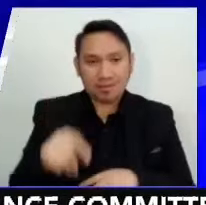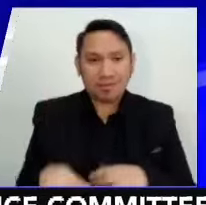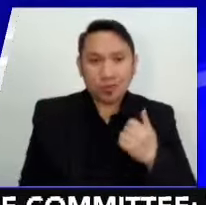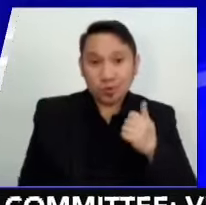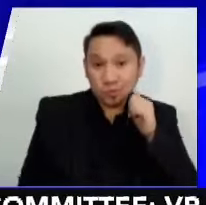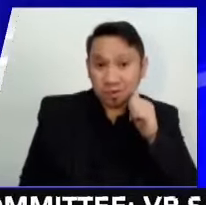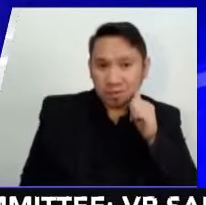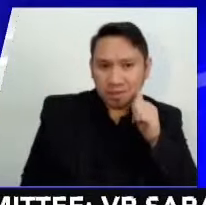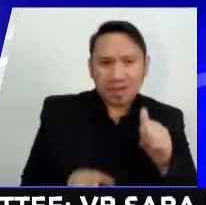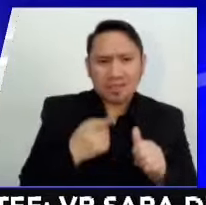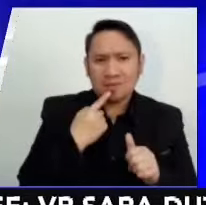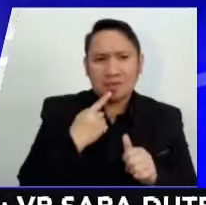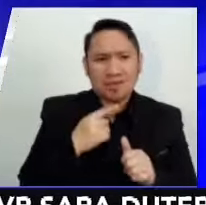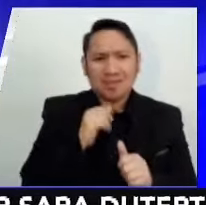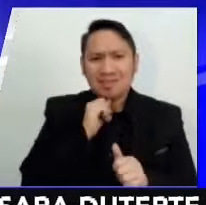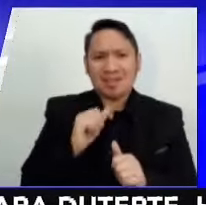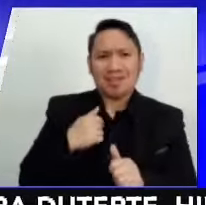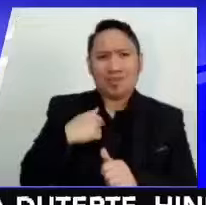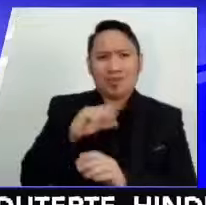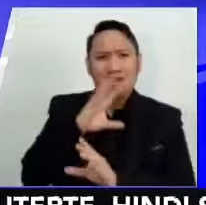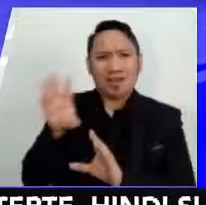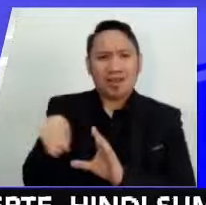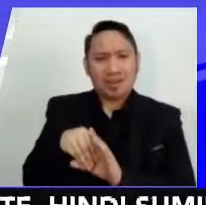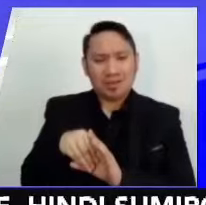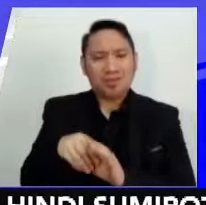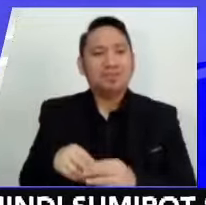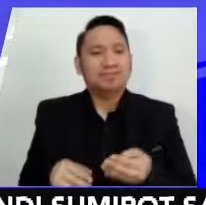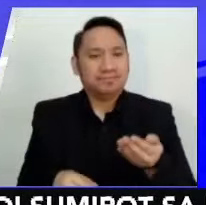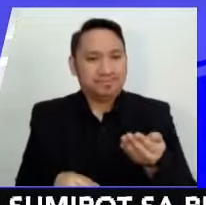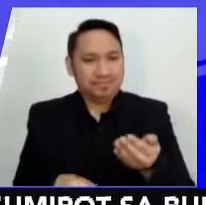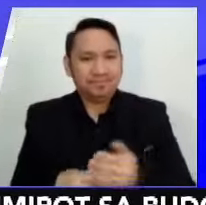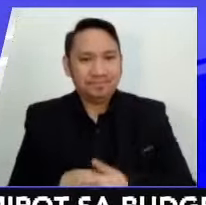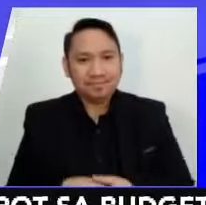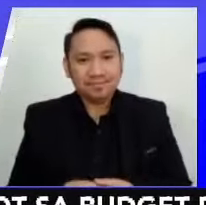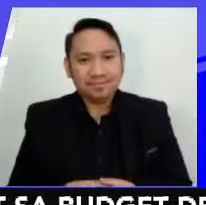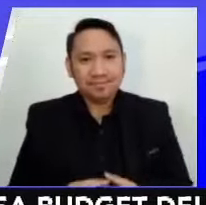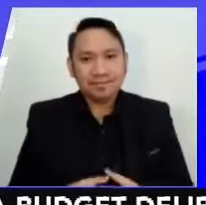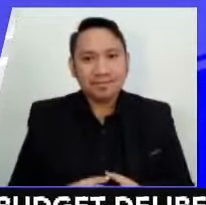nadamay lang siya. May unang balita si EJ Gomez.